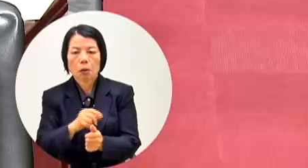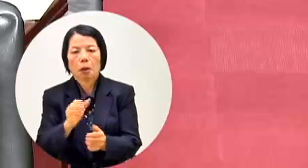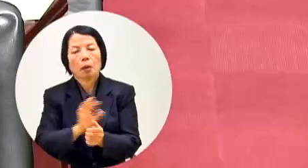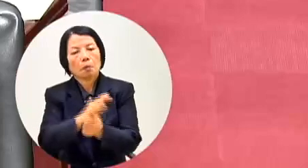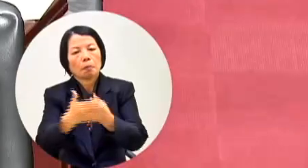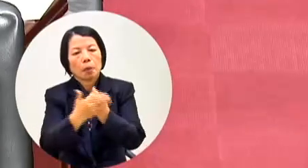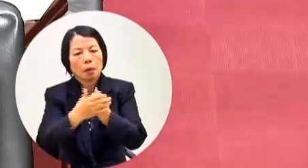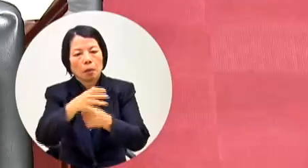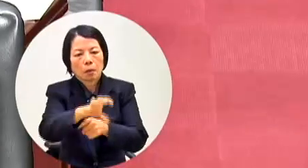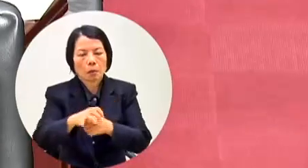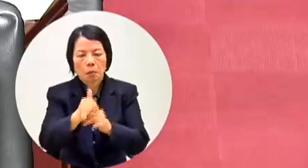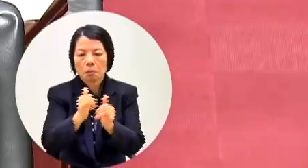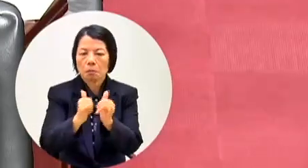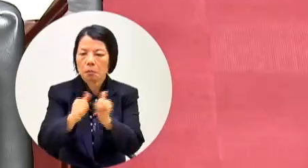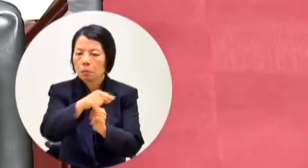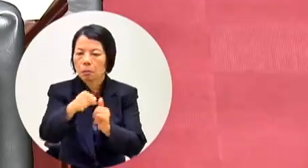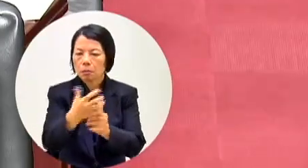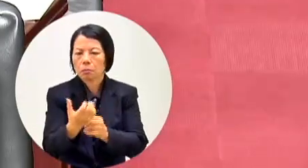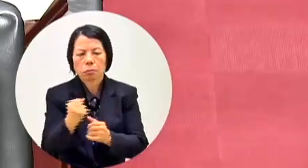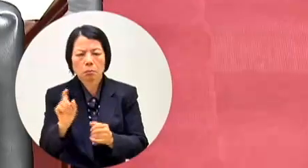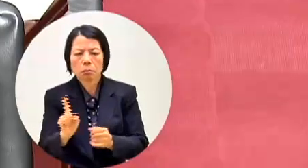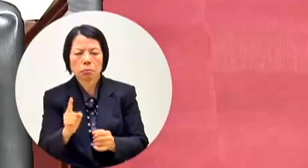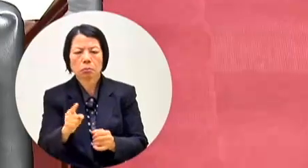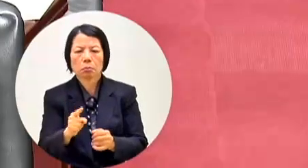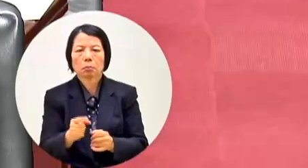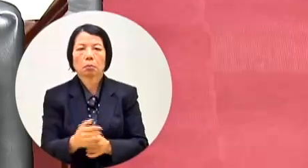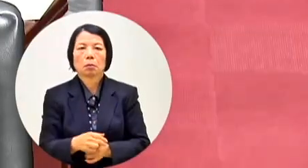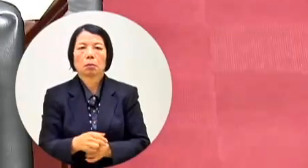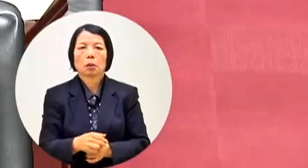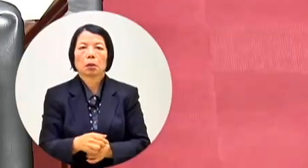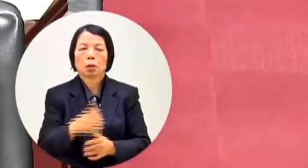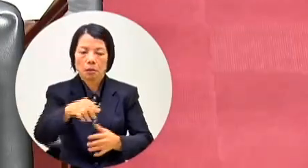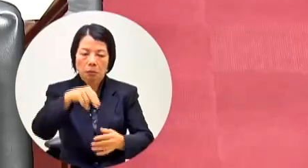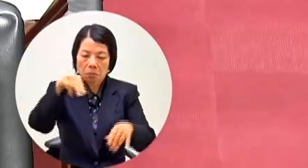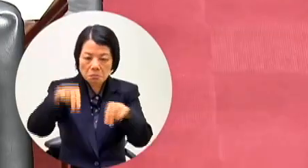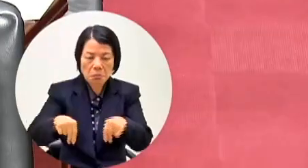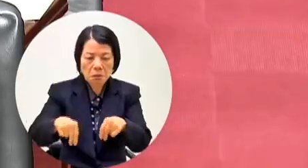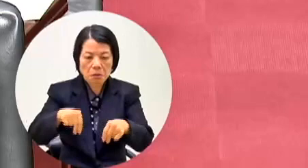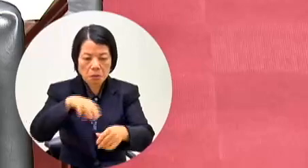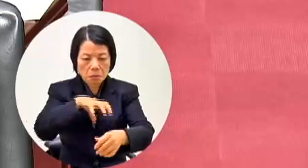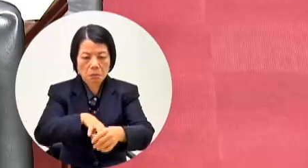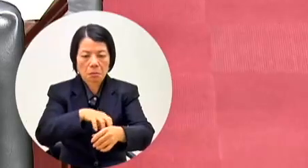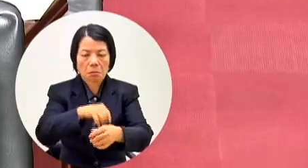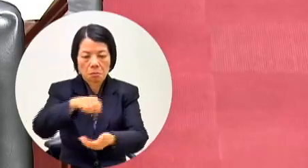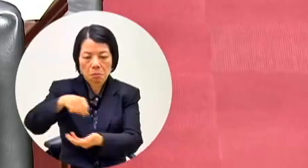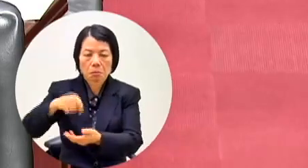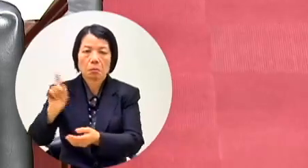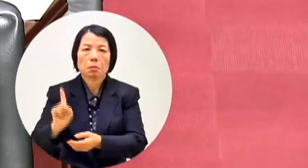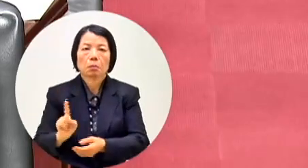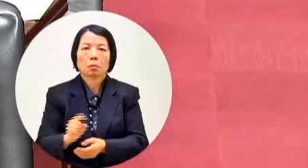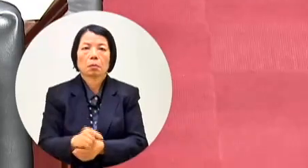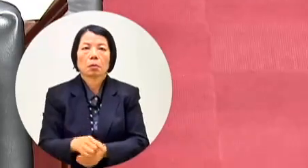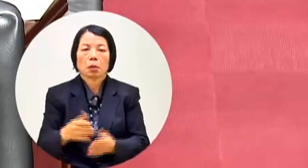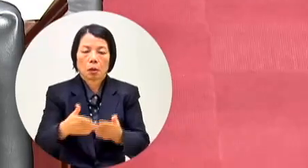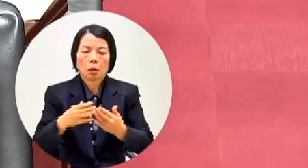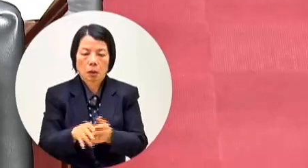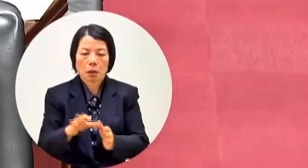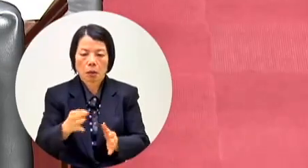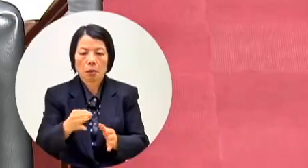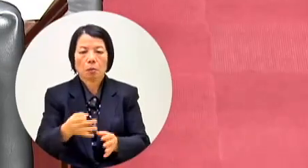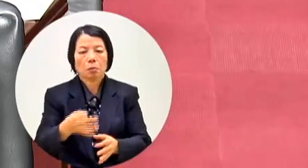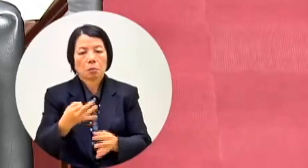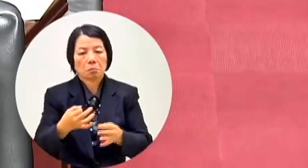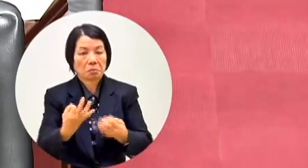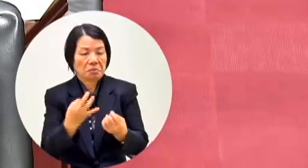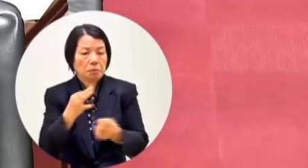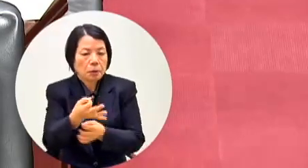益？这个我真的很怀疑哦。可以看一下你们签的 MOU 的内容是什么？进行产品的推广活动，费用各自承担。